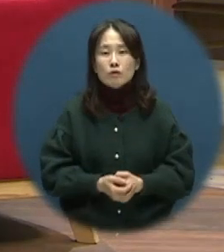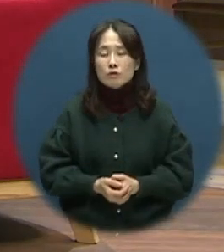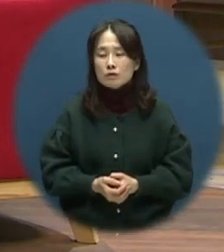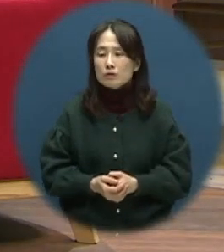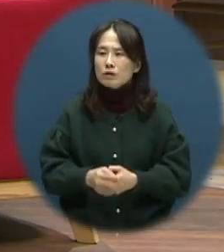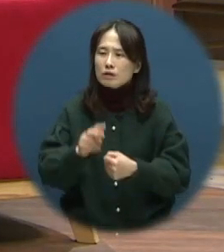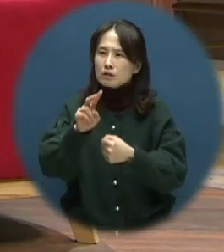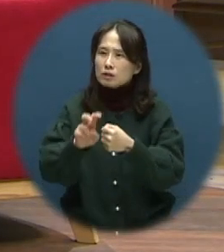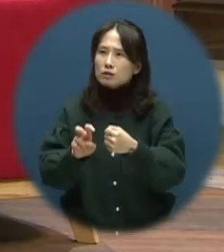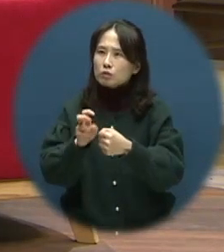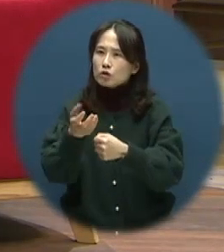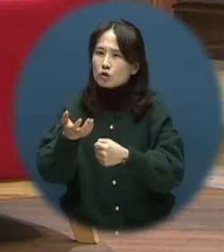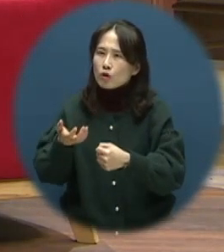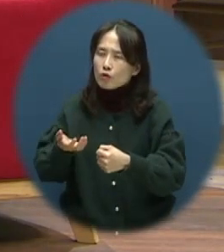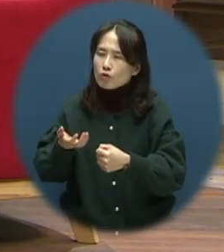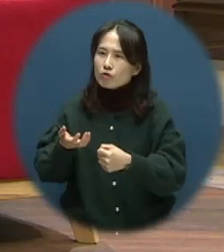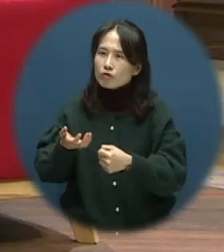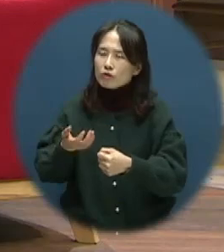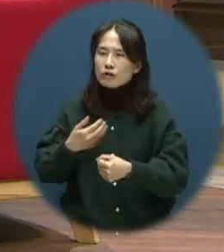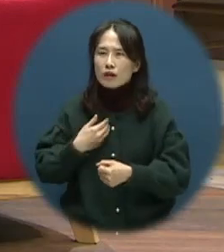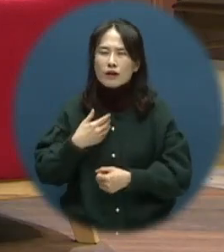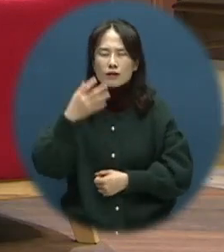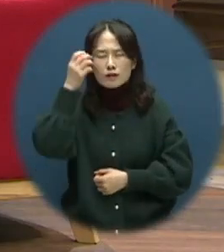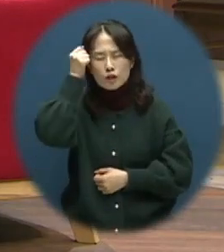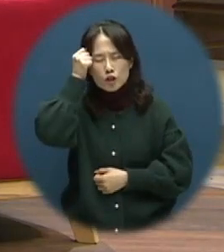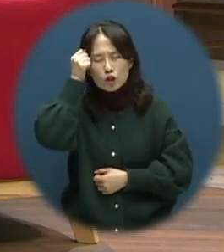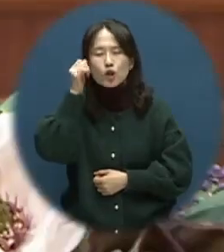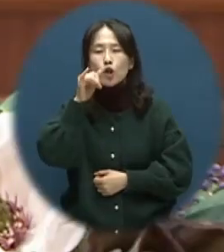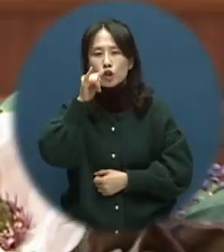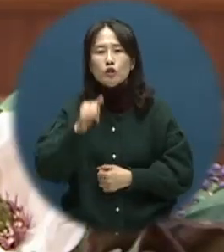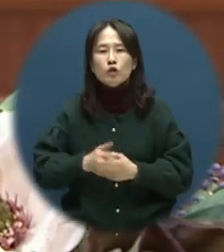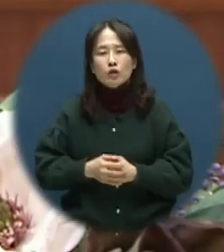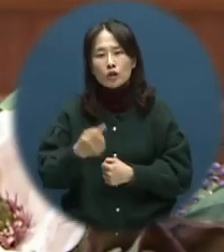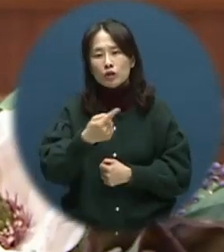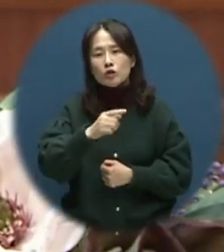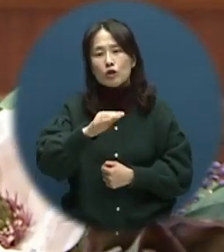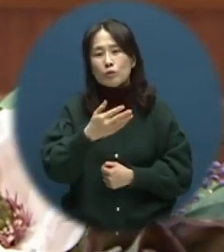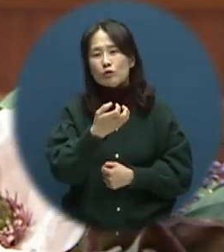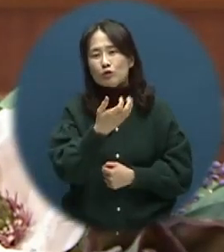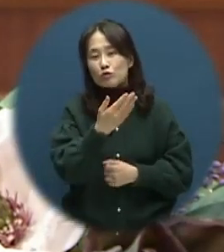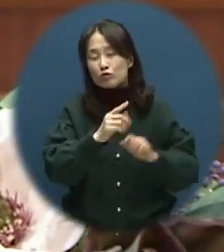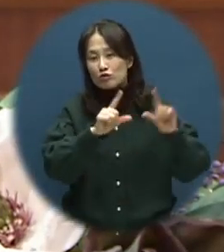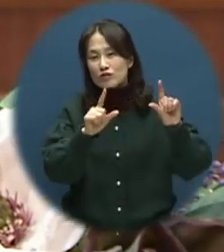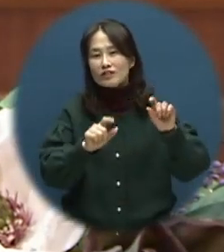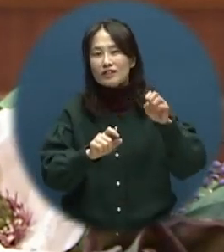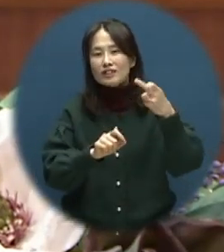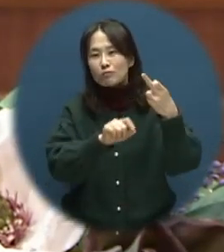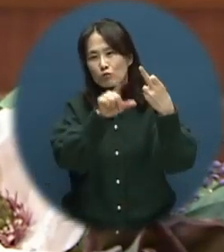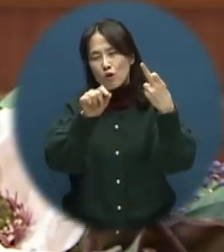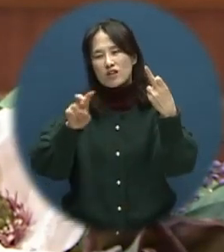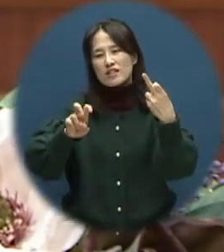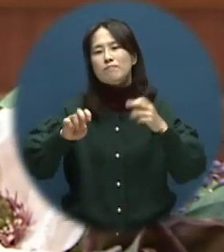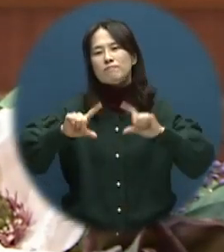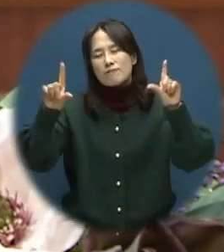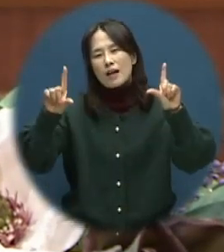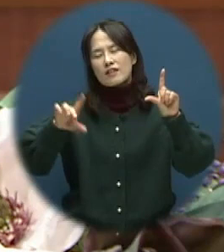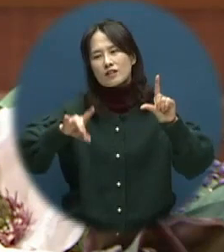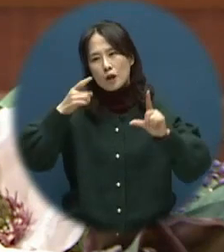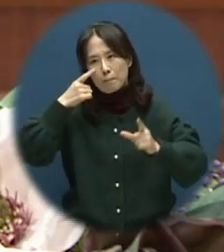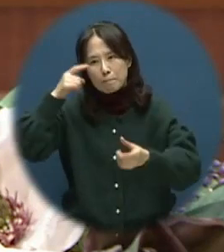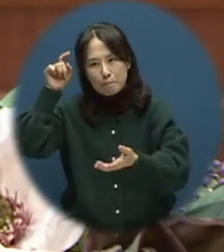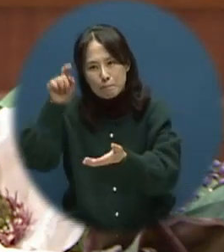한 20년 전? 그러니까 그날을 지금도 아주 생생히 기억하는데요. 어허. 1999년 12월 20날이었습니다.